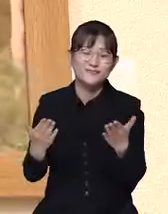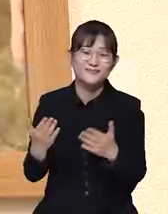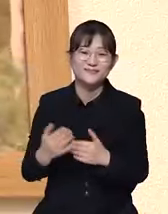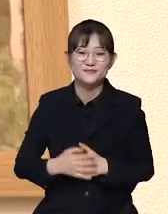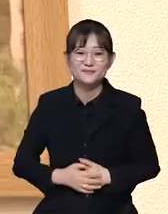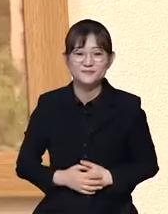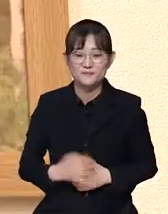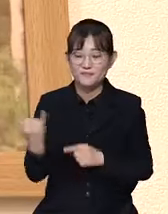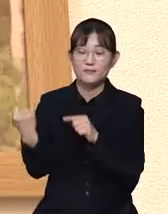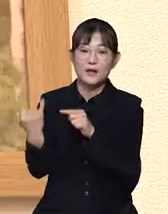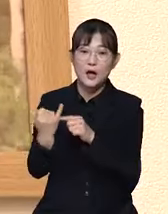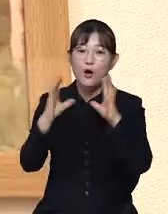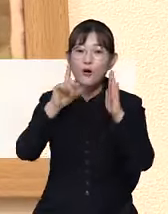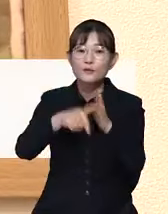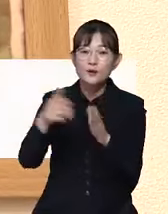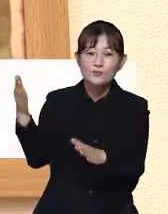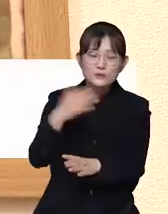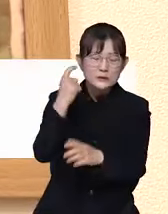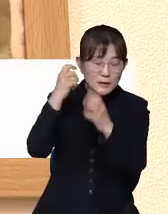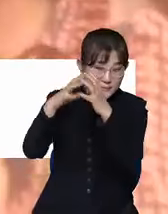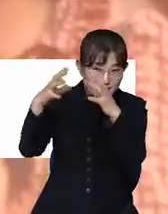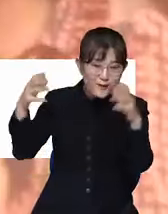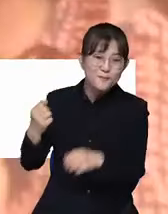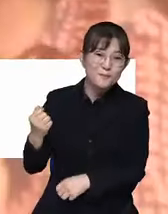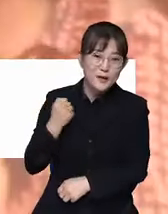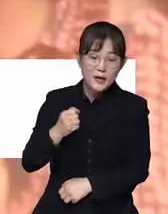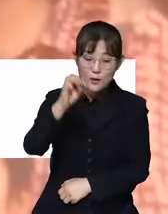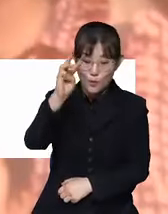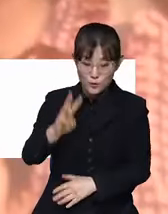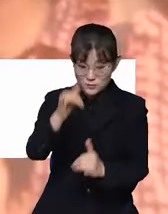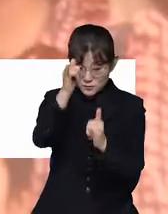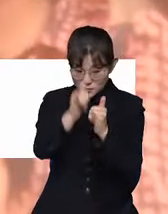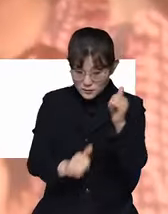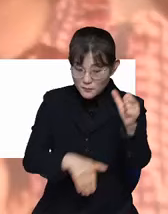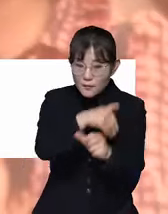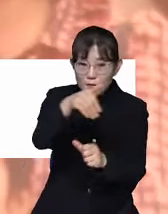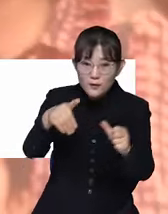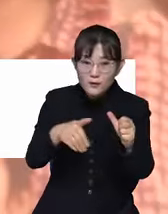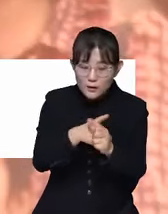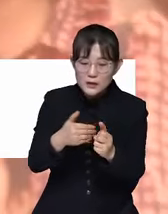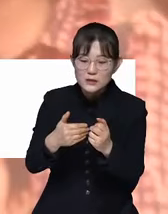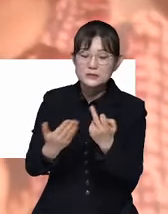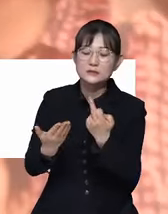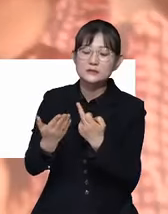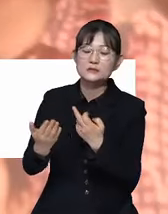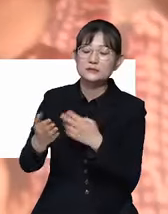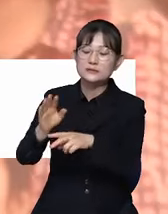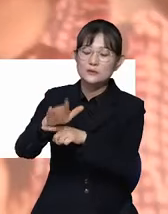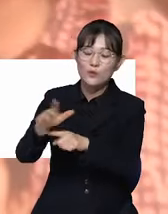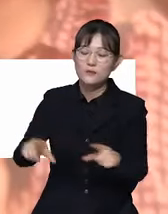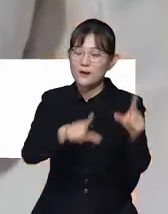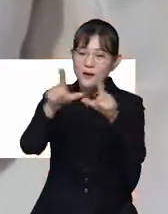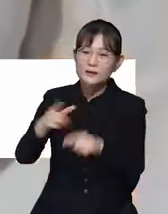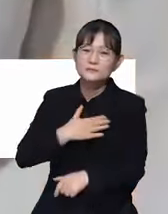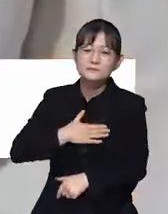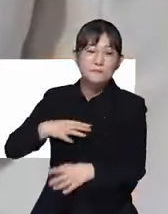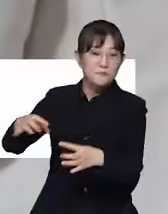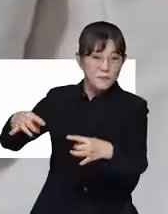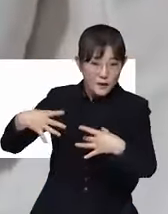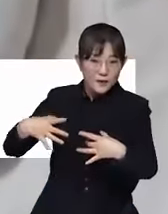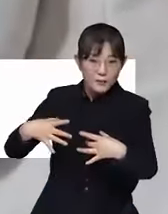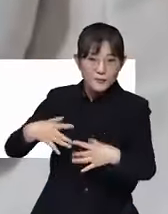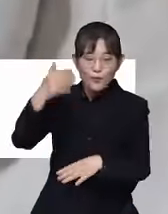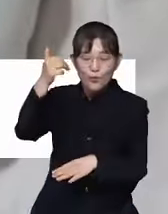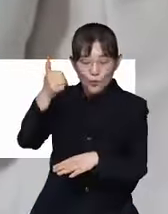한강은 어릴적부터 상상력이 풍부했고 광의 역사적 배경과 시골이 주는 정서이 소년이 온다 등의